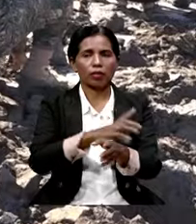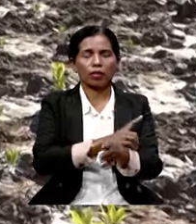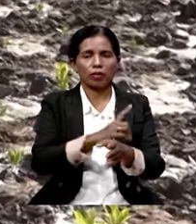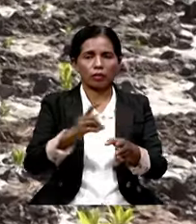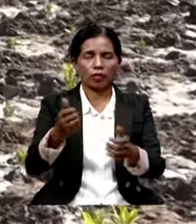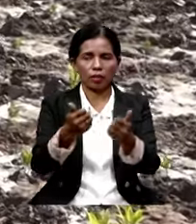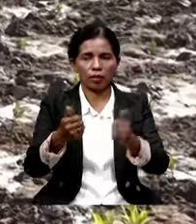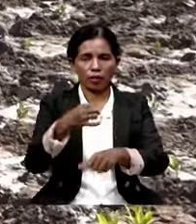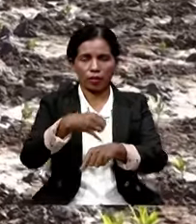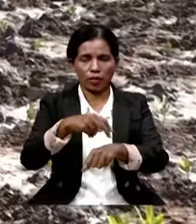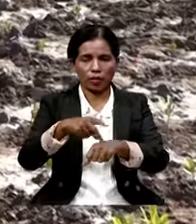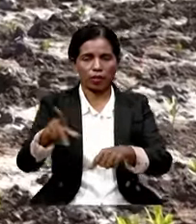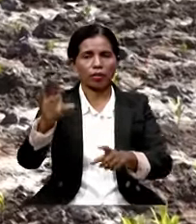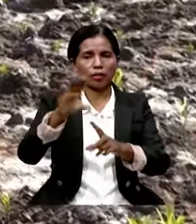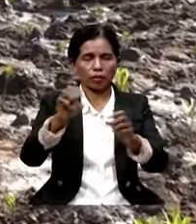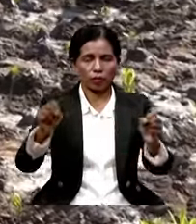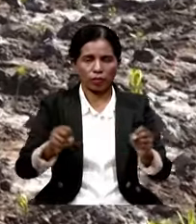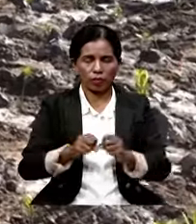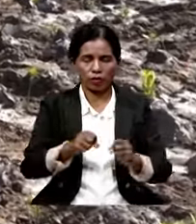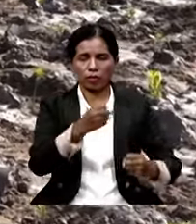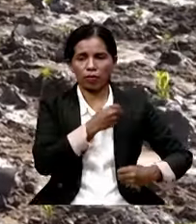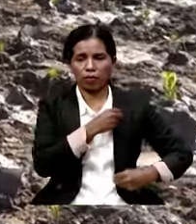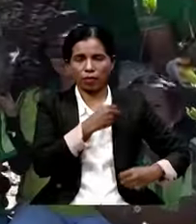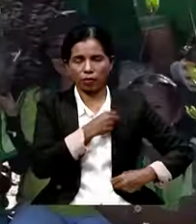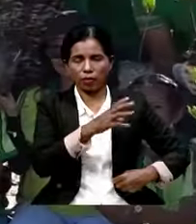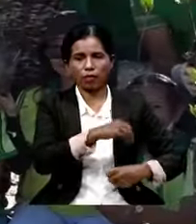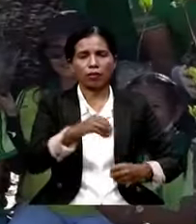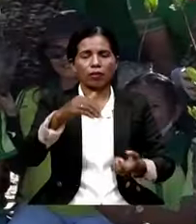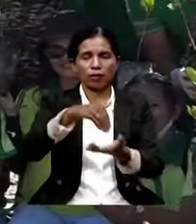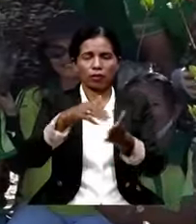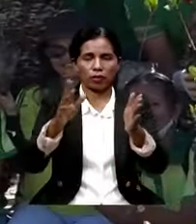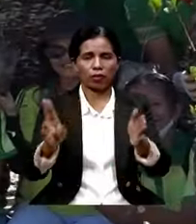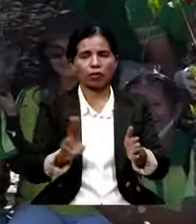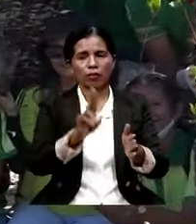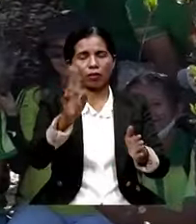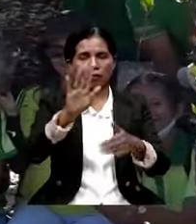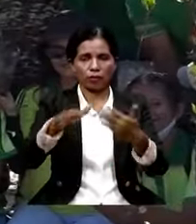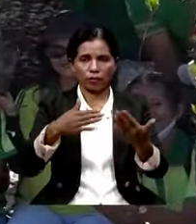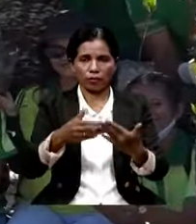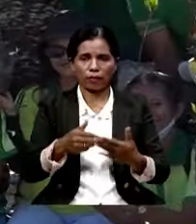internacional autoridade local força componente naval no estudante universitário sira.